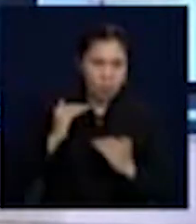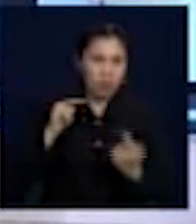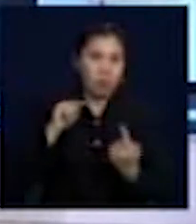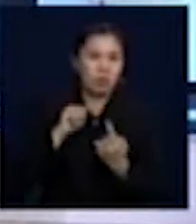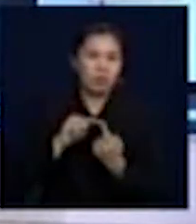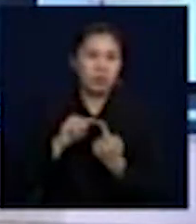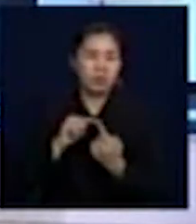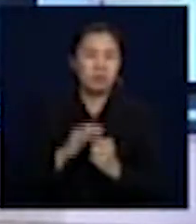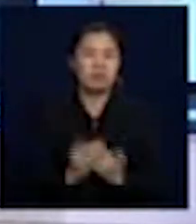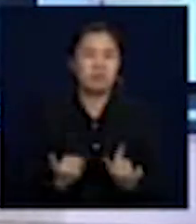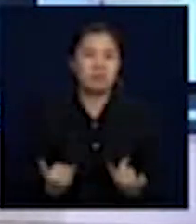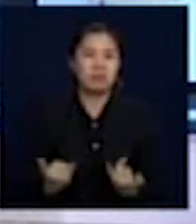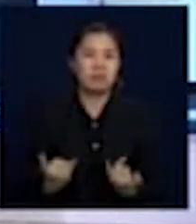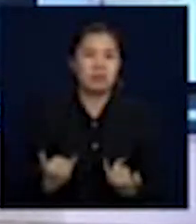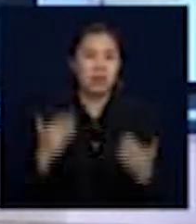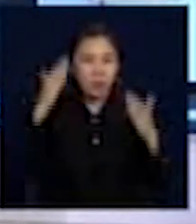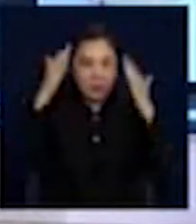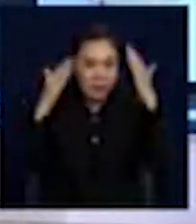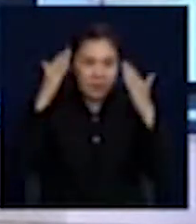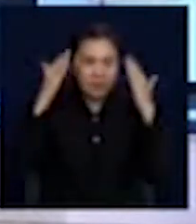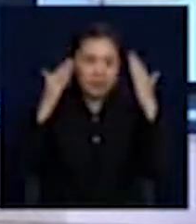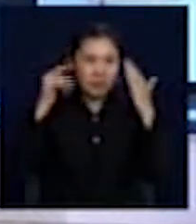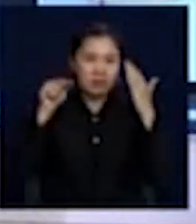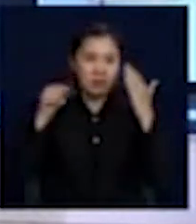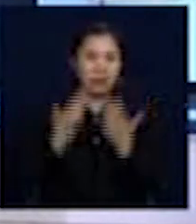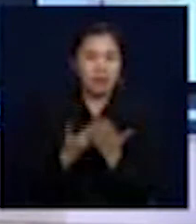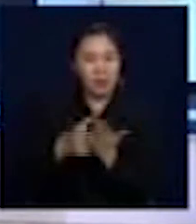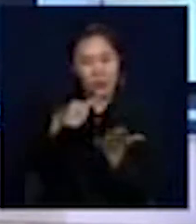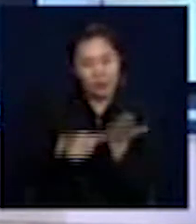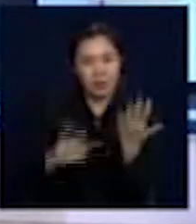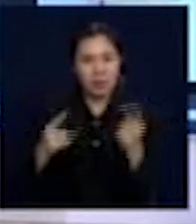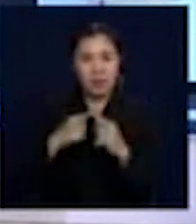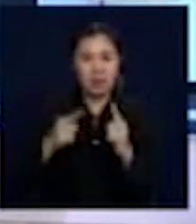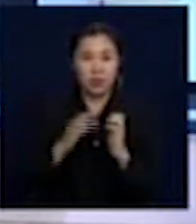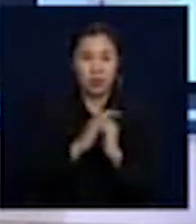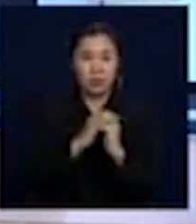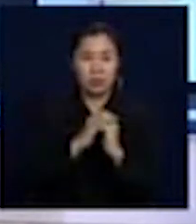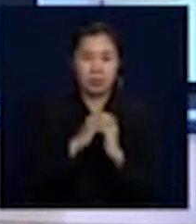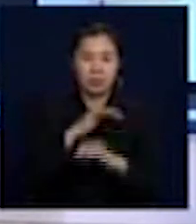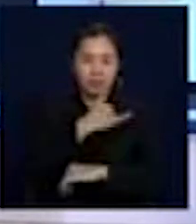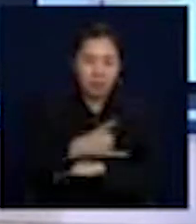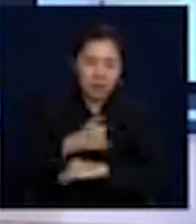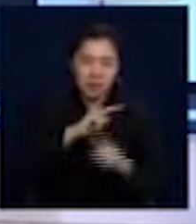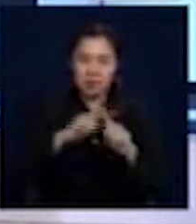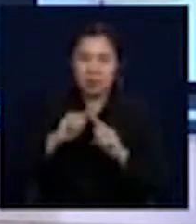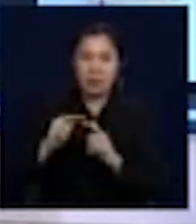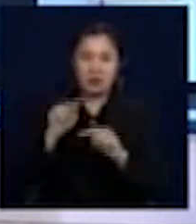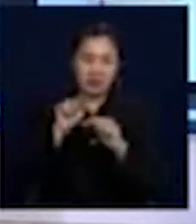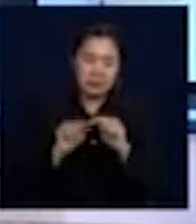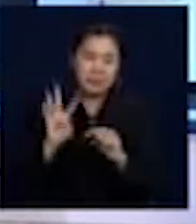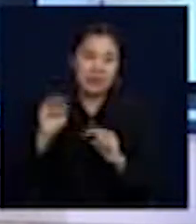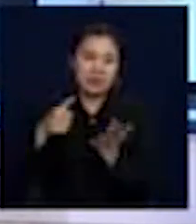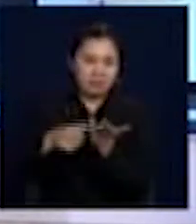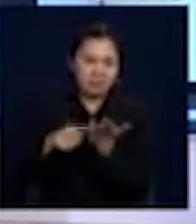จ้งสำแดงนะฮะว่ามาจากมาเลเซียเพื่อที่จะได้ไม่ต้องเสียภาษีนะฮะแต่ถ้ามาจากประเทศอื่นๆเนี่ย 40% เบื้องต้นตอนนี้ทางศุลกาก